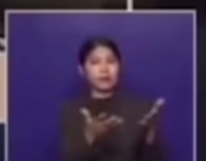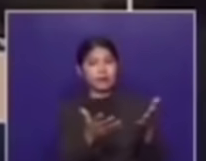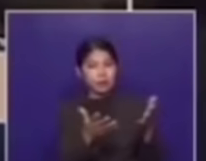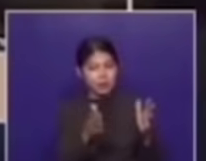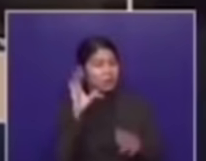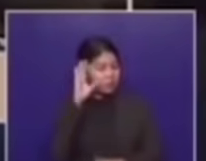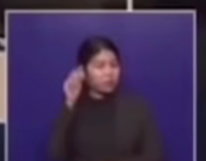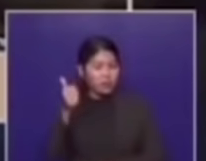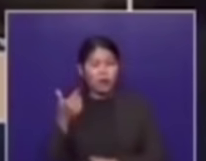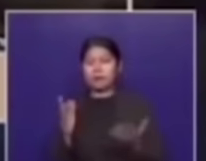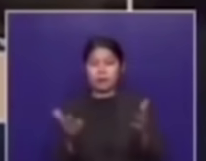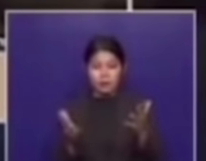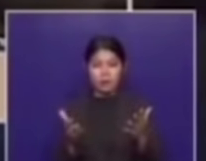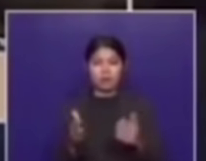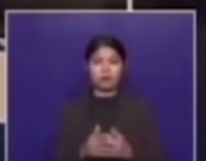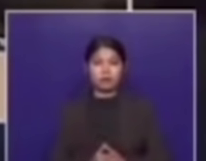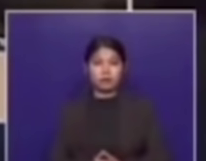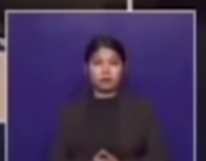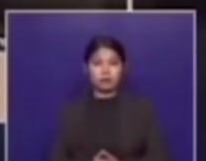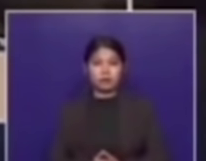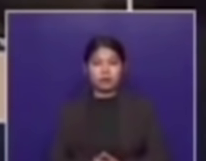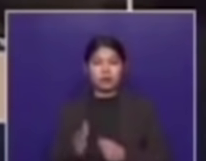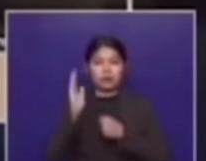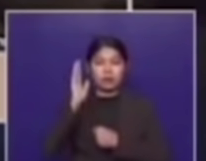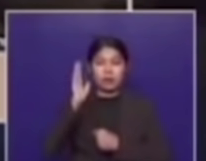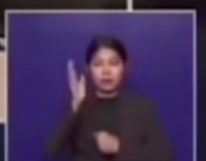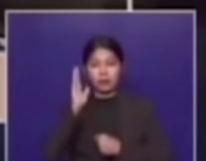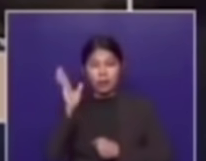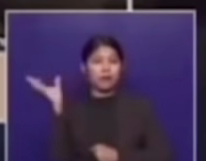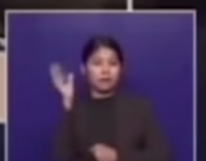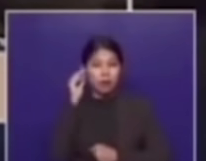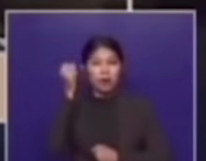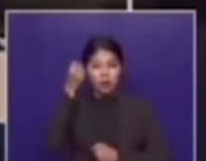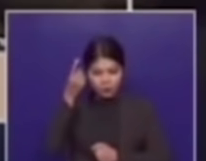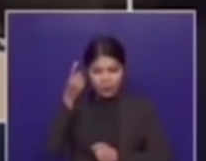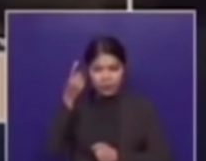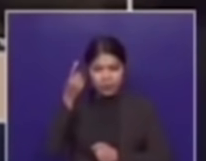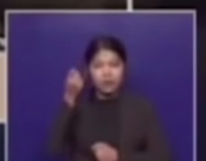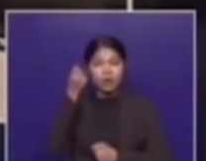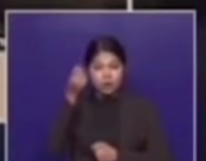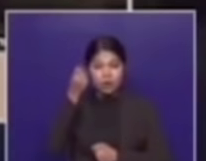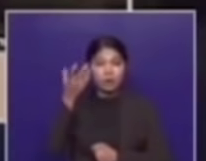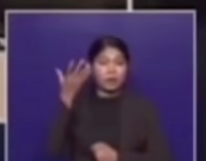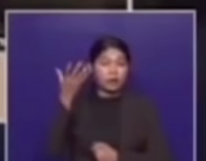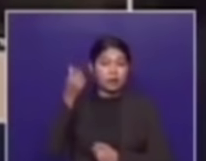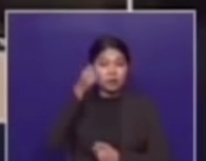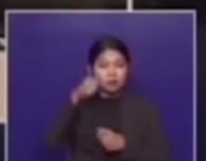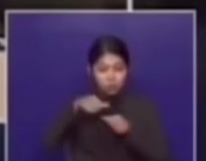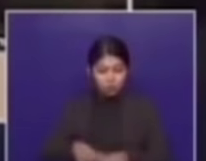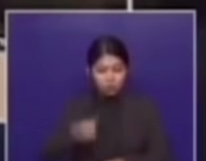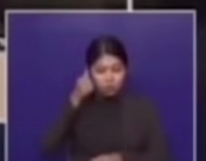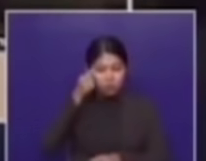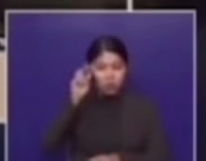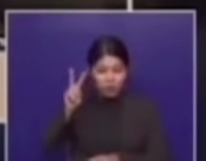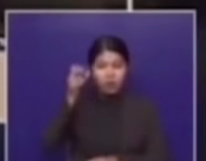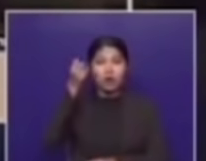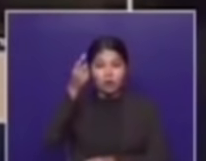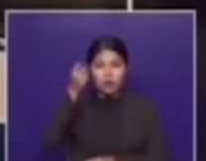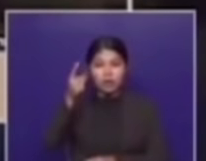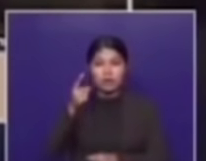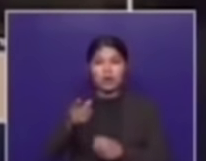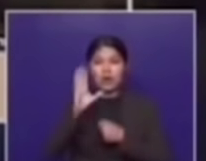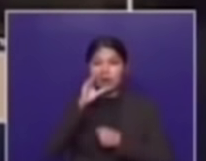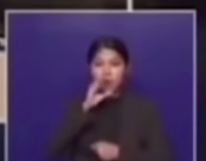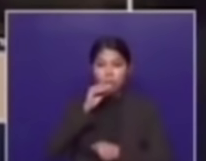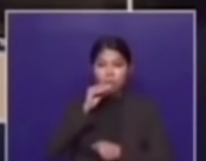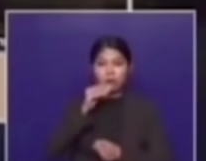ใจครับผมได้ฟังการอภิปรายแล้วก็อันได้ยุติมาตั้งแต่2วันก็จะควบคุมการอภิปราย